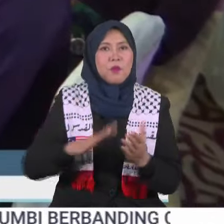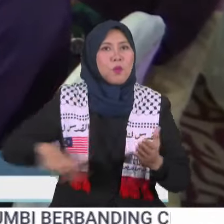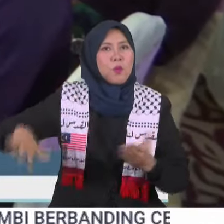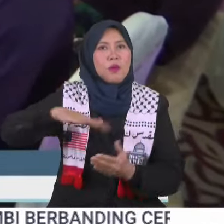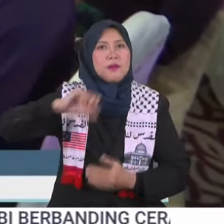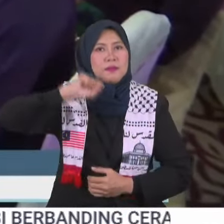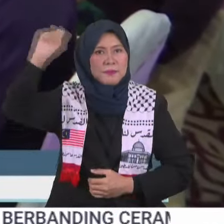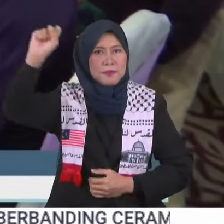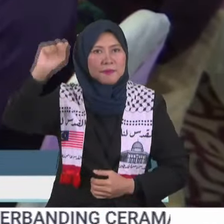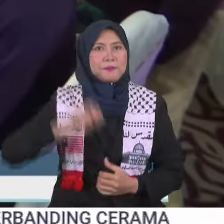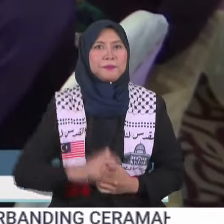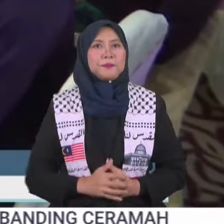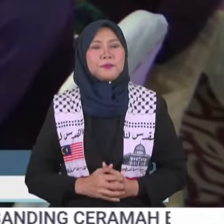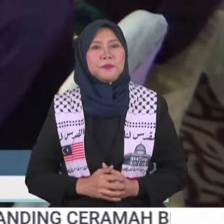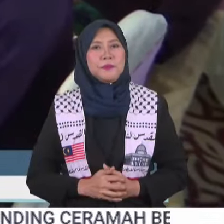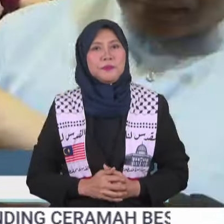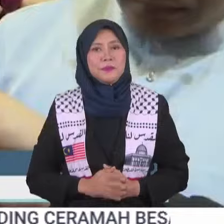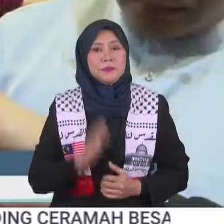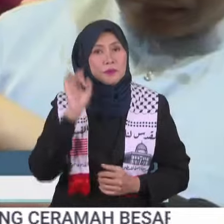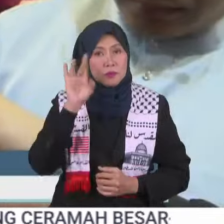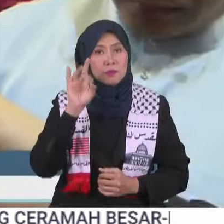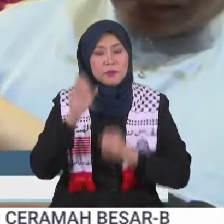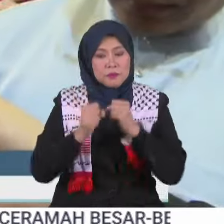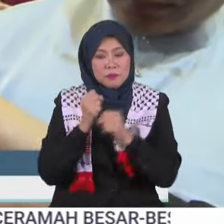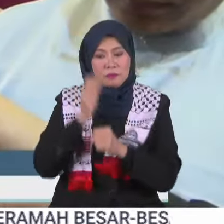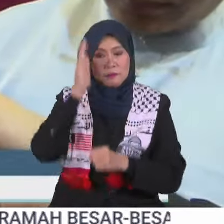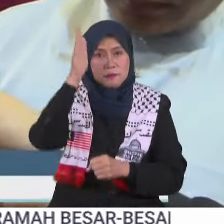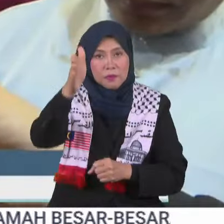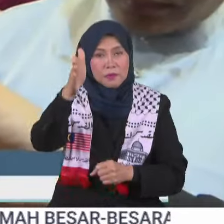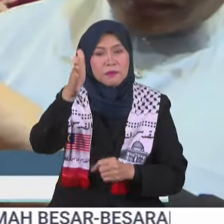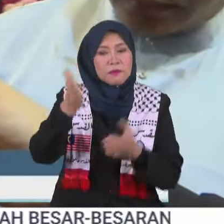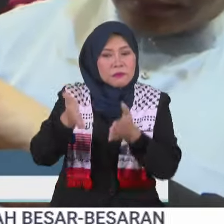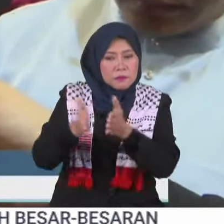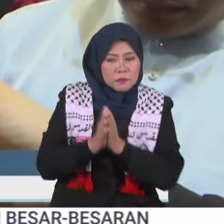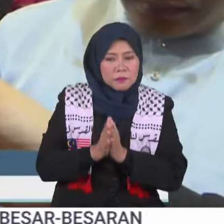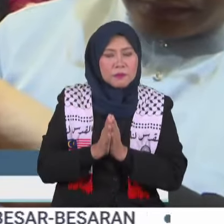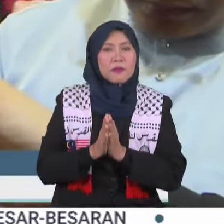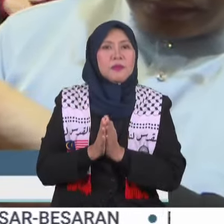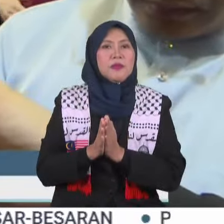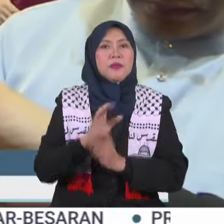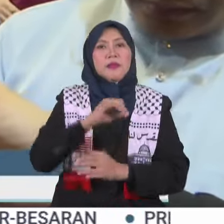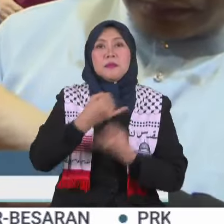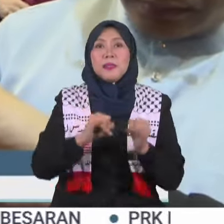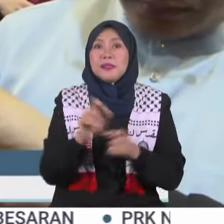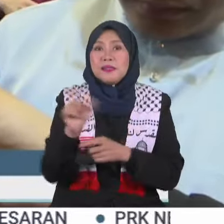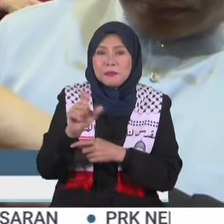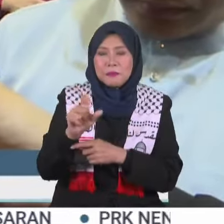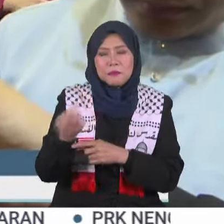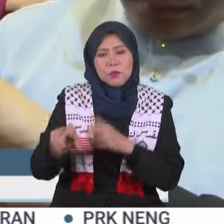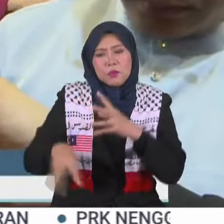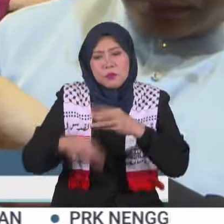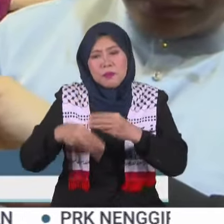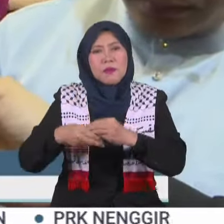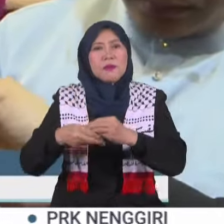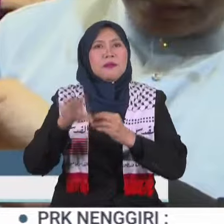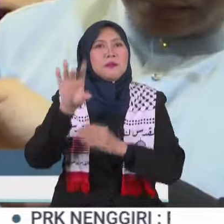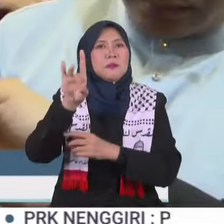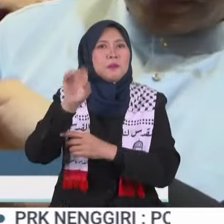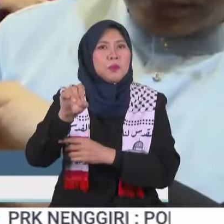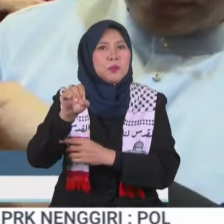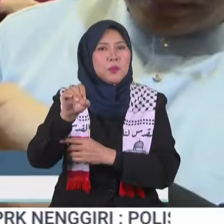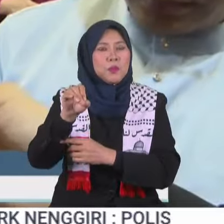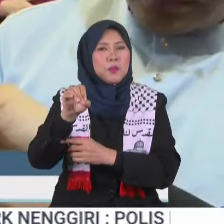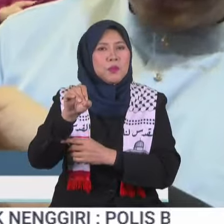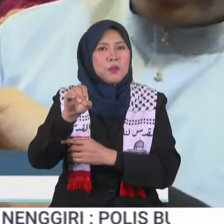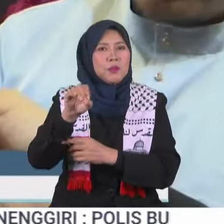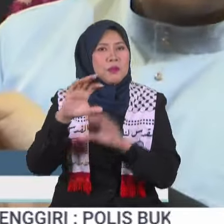Sabah. InsyaAllah pada tahun hadapan kita minta kepada JAIN dan MUIS menambah lagi sehingga 80